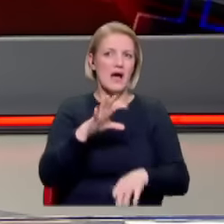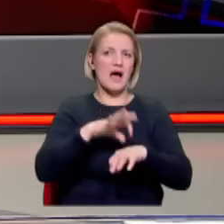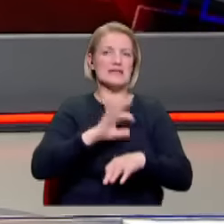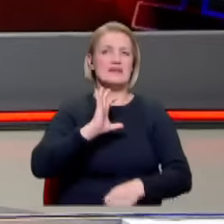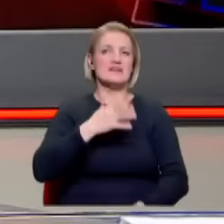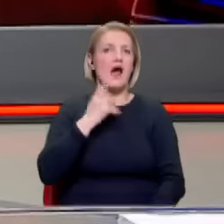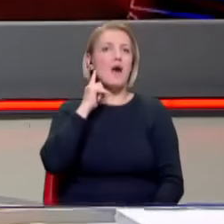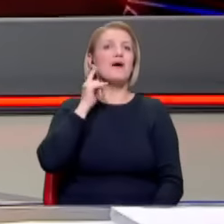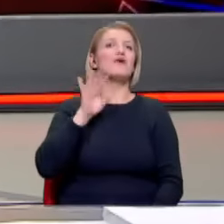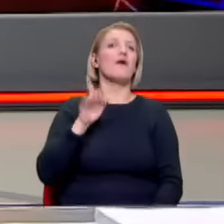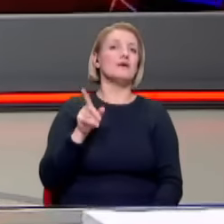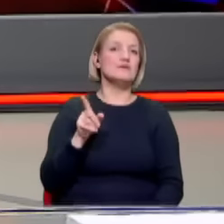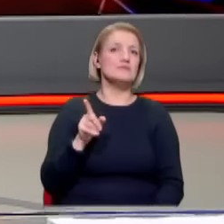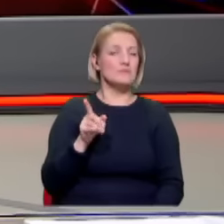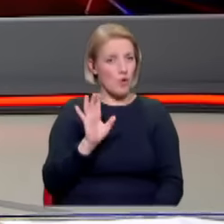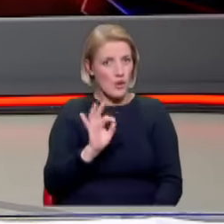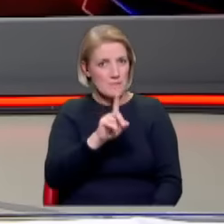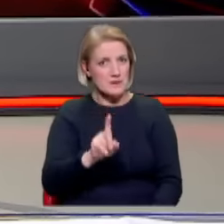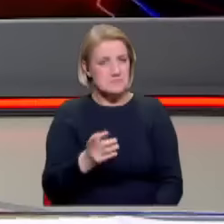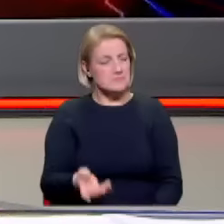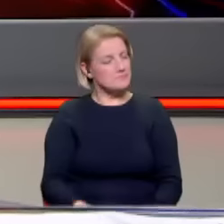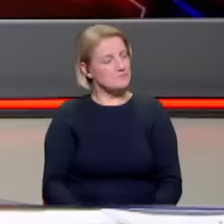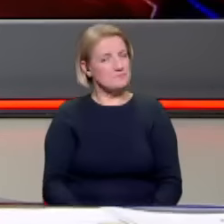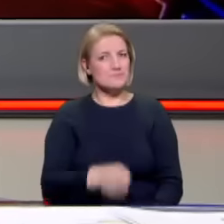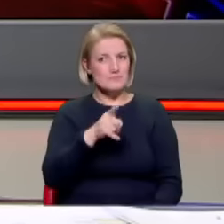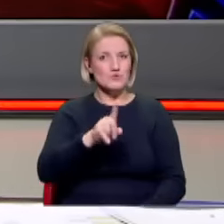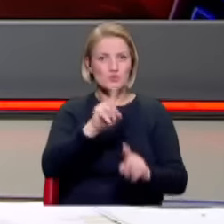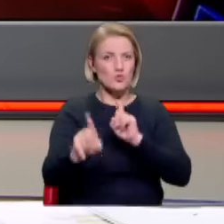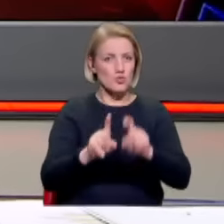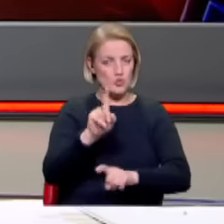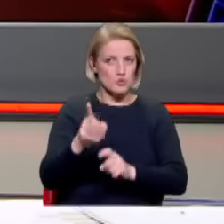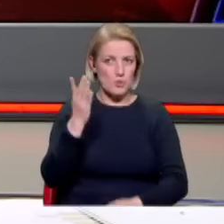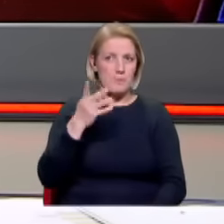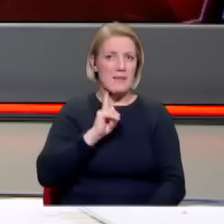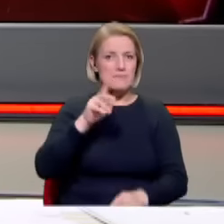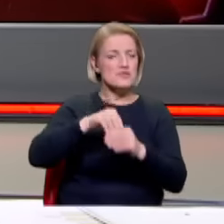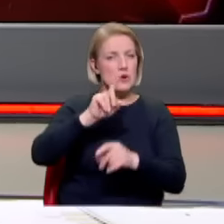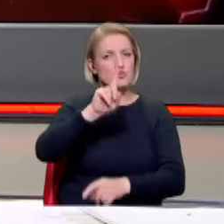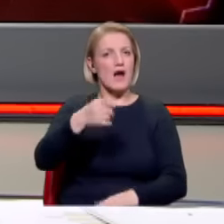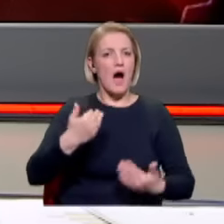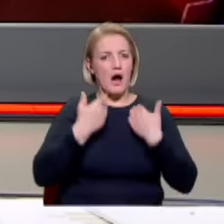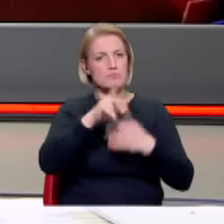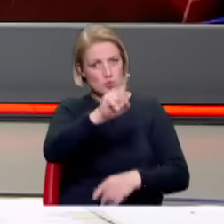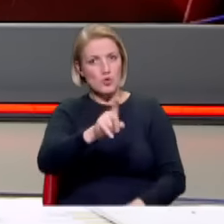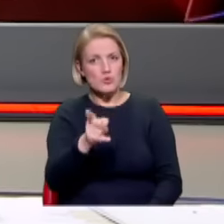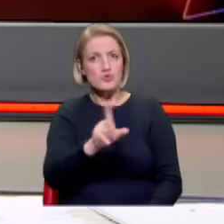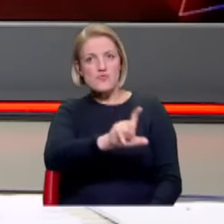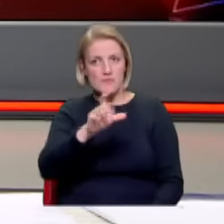hastane sahiplerinin haberi yok. Öyle mi? Bu sorular soruluyor mu mahkemede? Kimse cevap veriyor mu